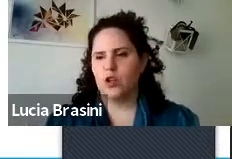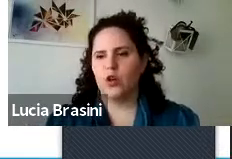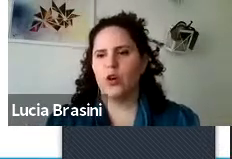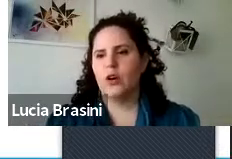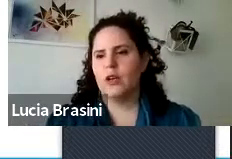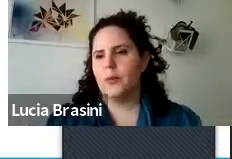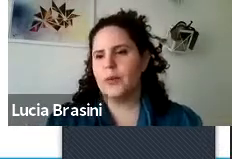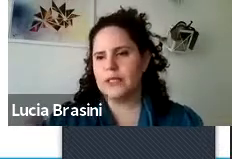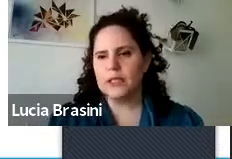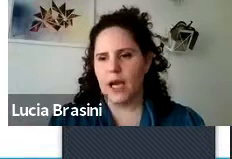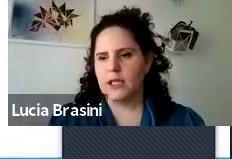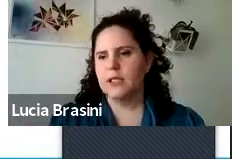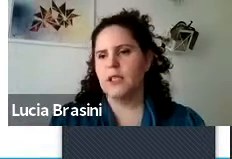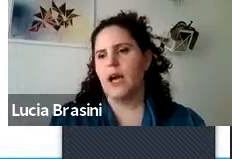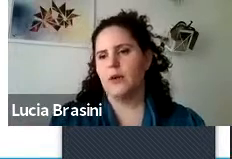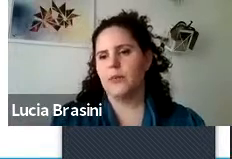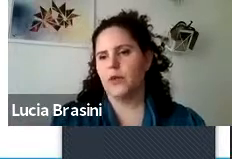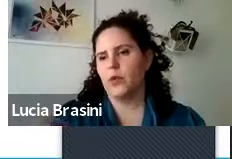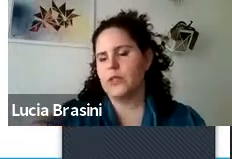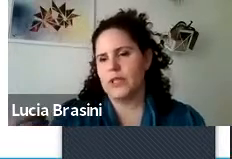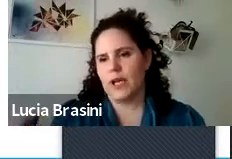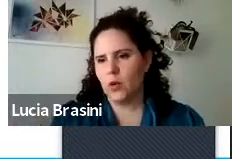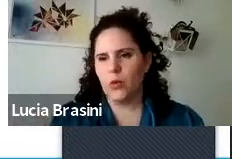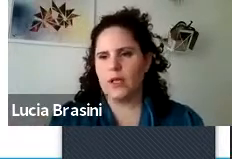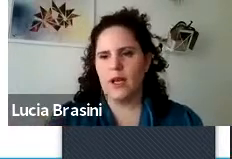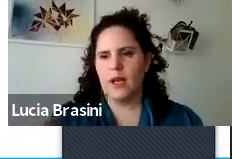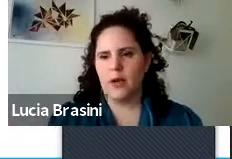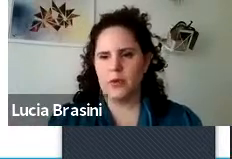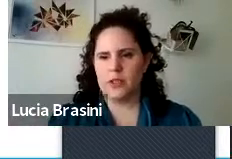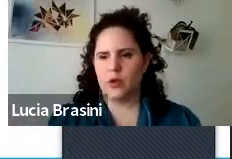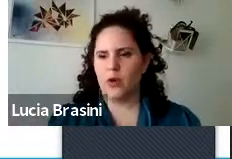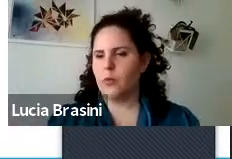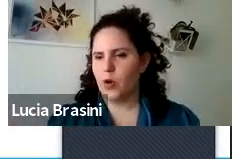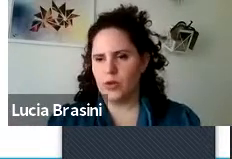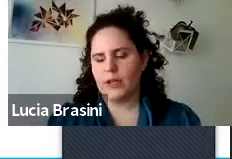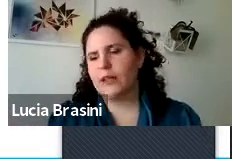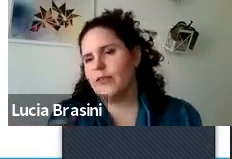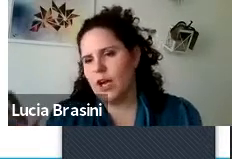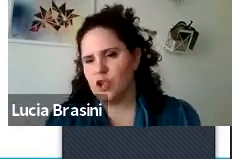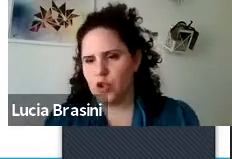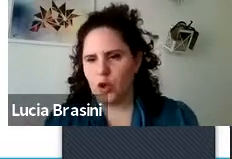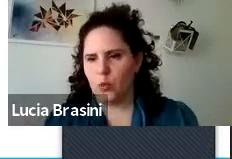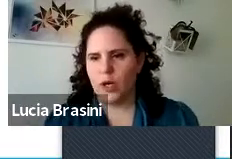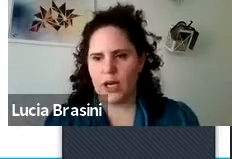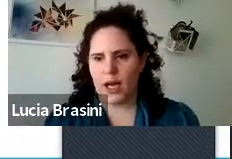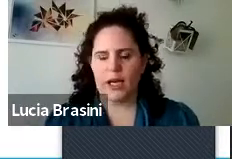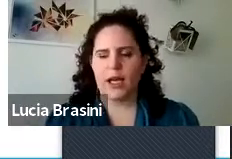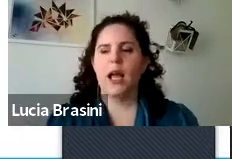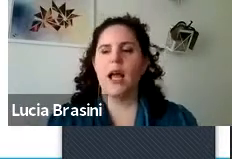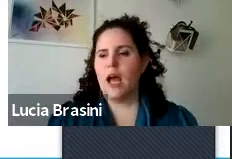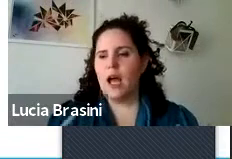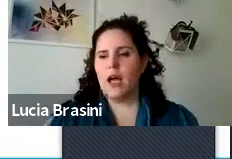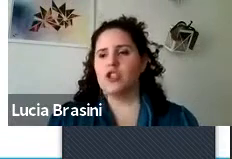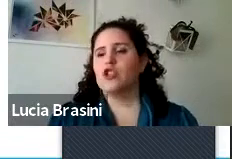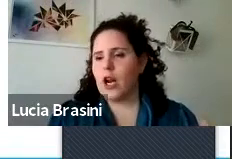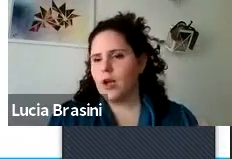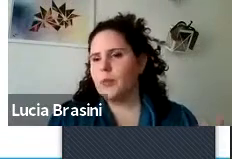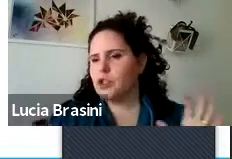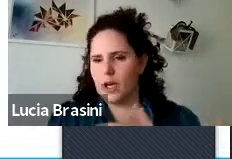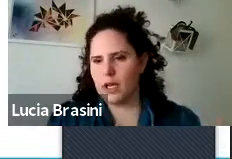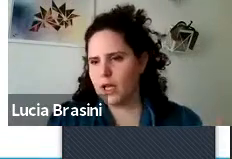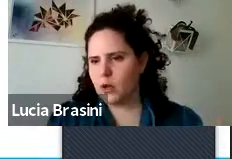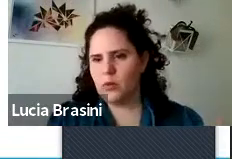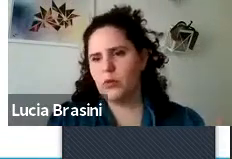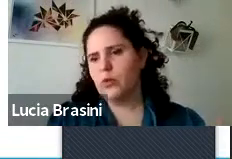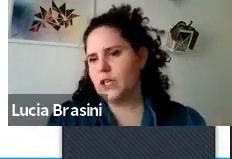si sentono rappresentati da questa lingua, da questo modo diverso di comunicare. Ci sono